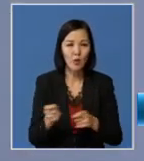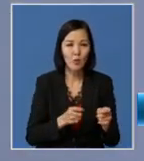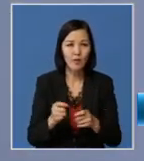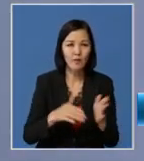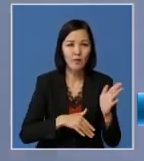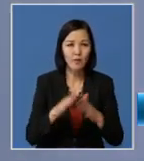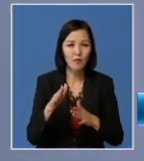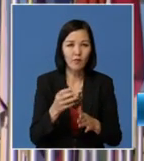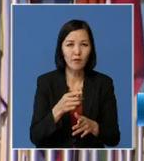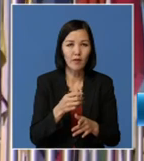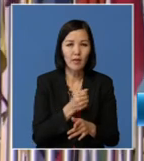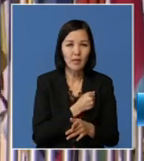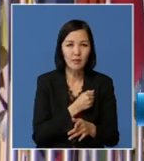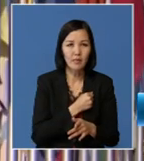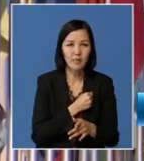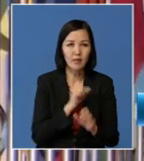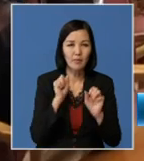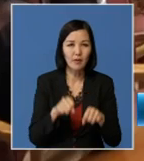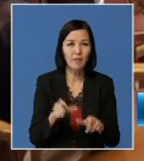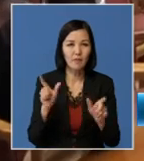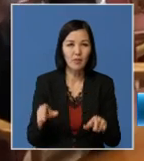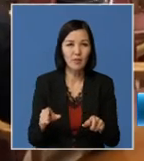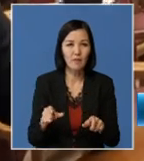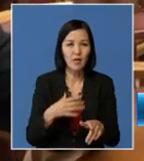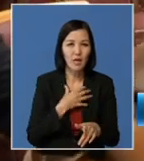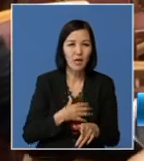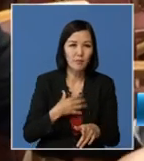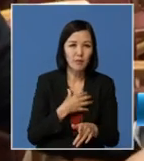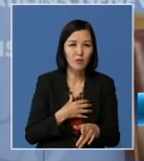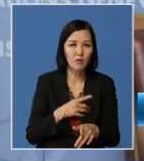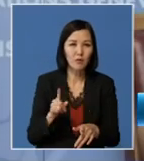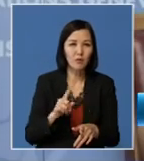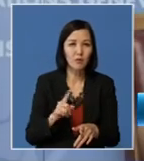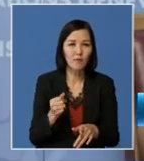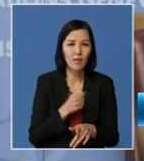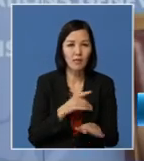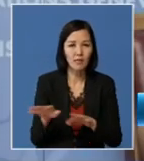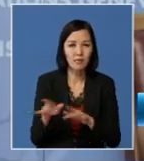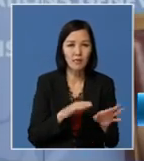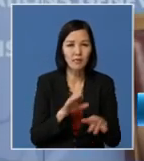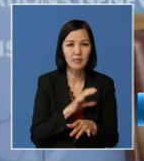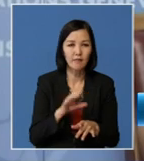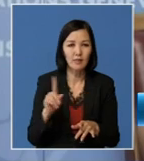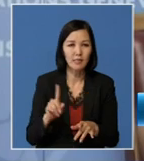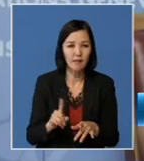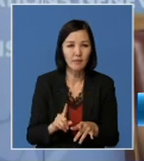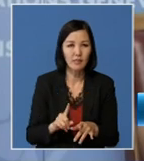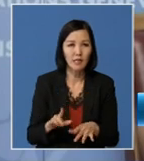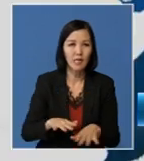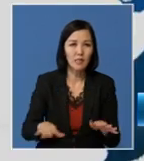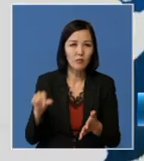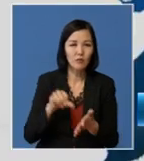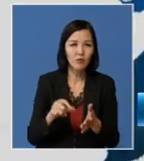Верховного комиссара ООН по правам человека выразило обеспокоенность тем, что обострение военных действий на северо-западе страны с